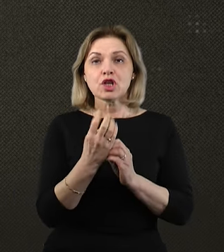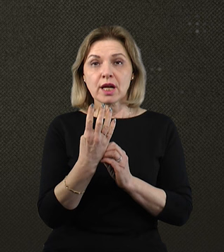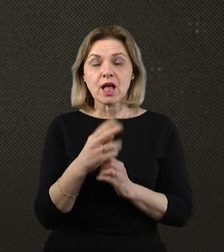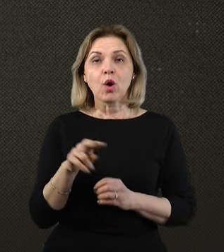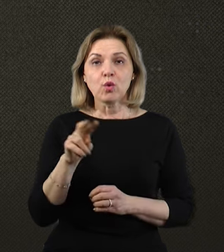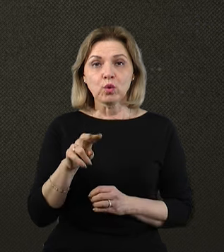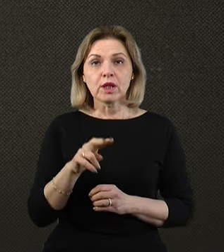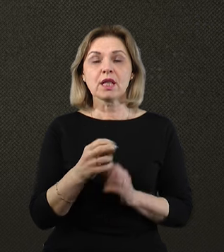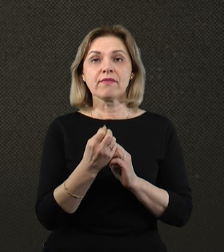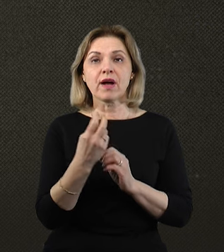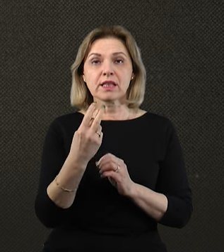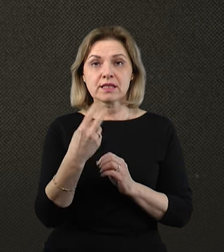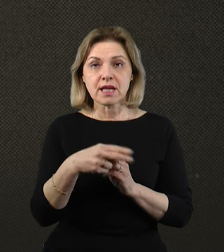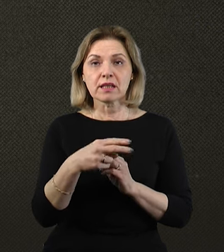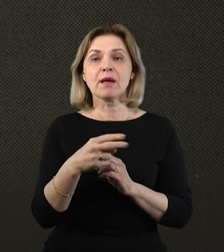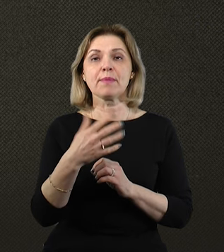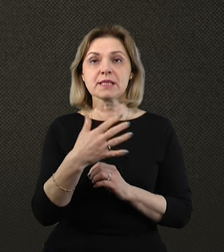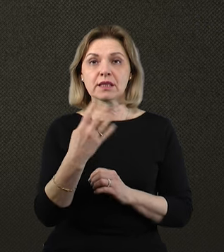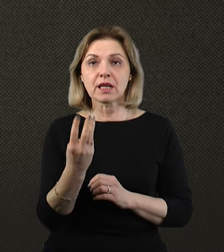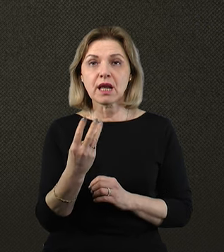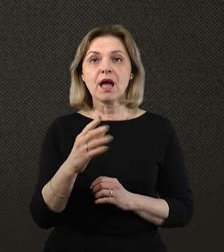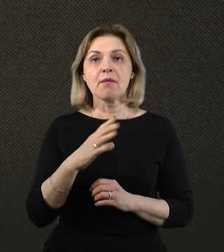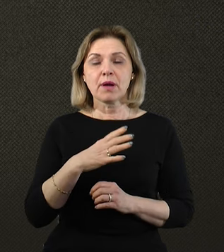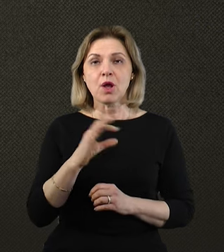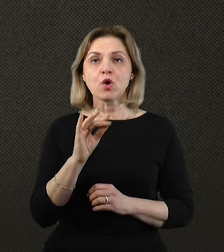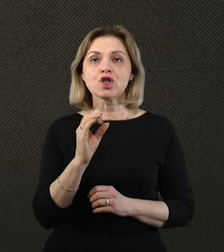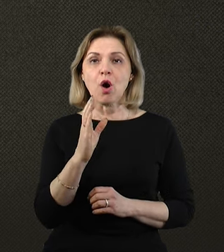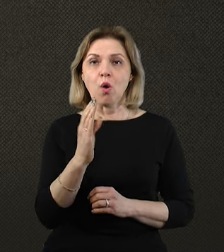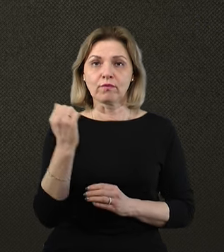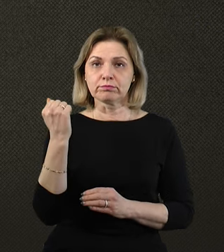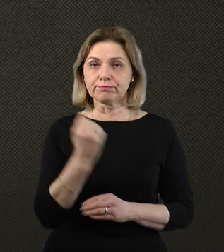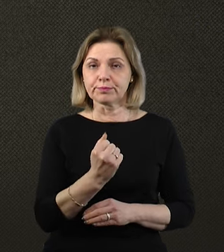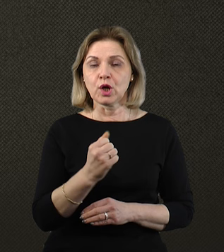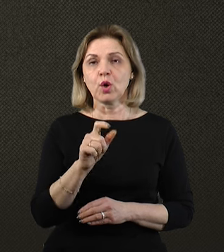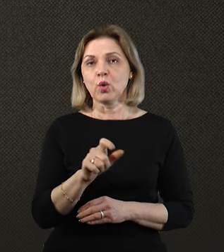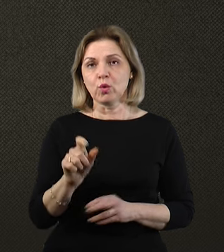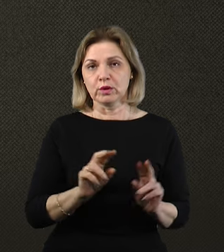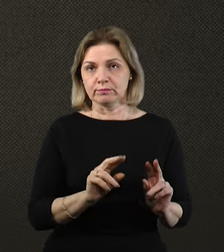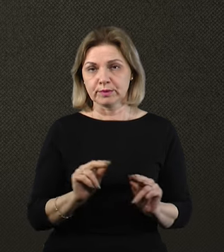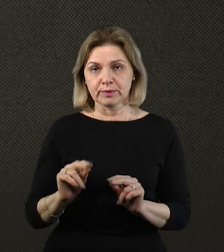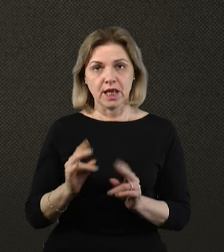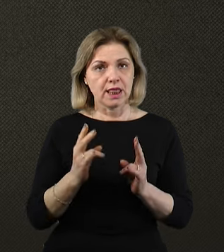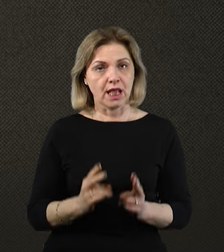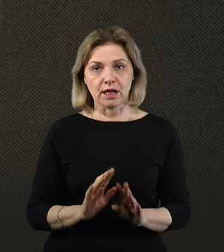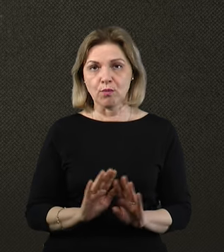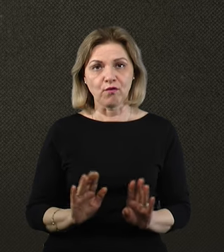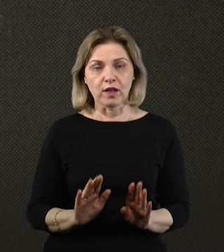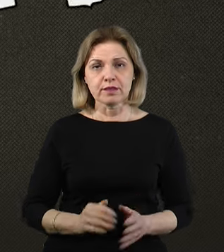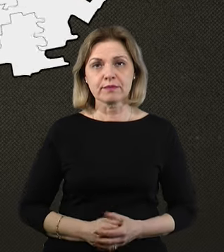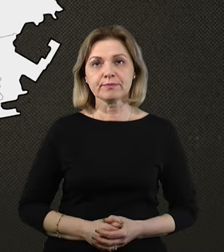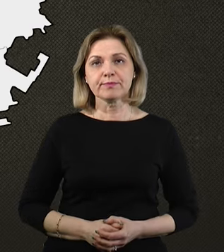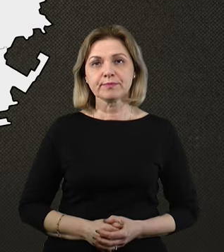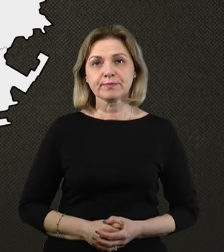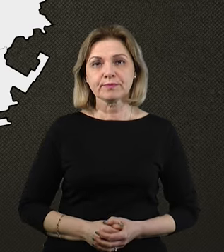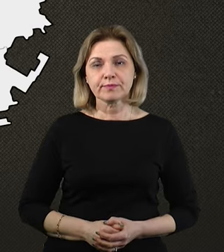ж дня о 20:53 росіяни атакували узбережжя Очакова Очаківської громади. Люди не травмувались, повідомили у